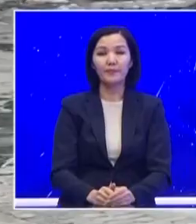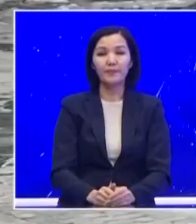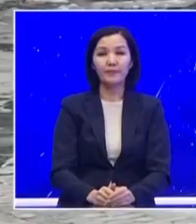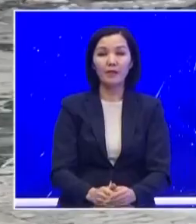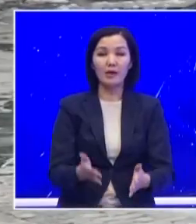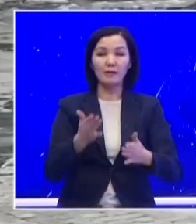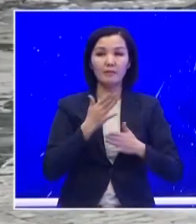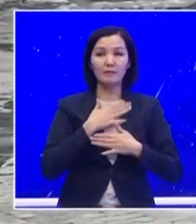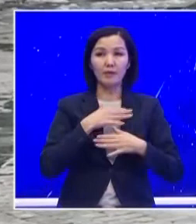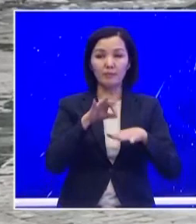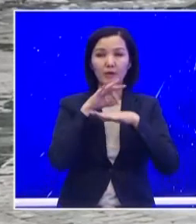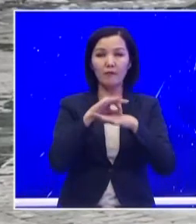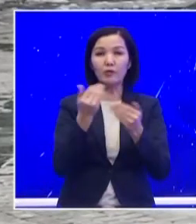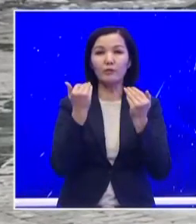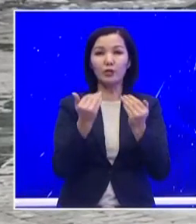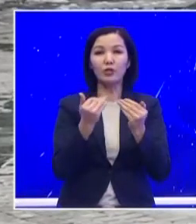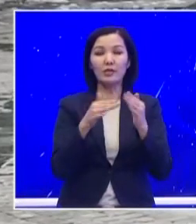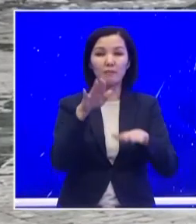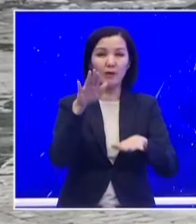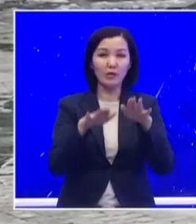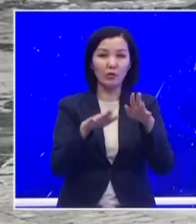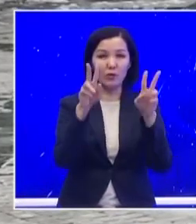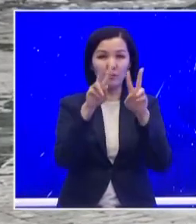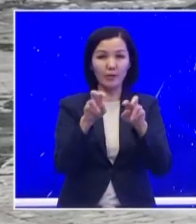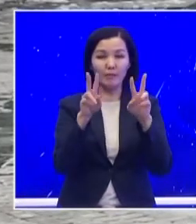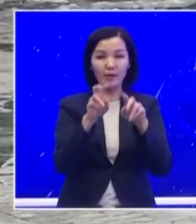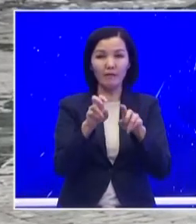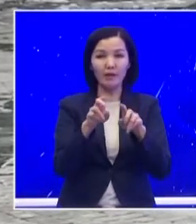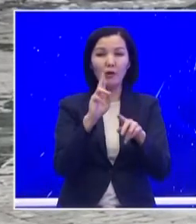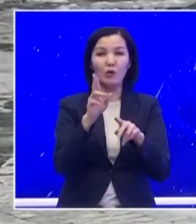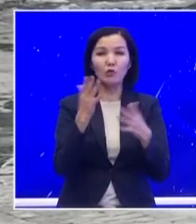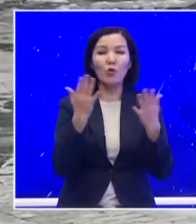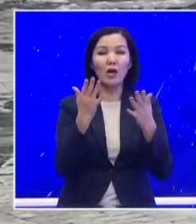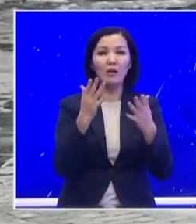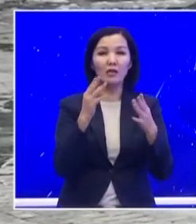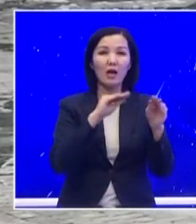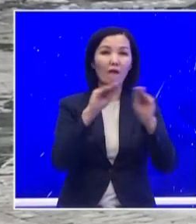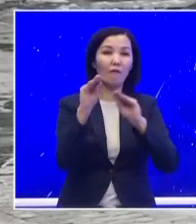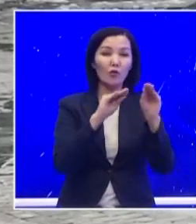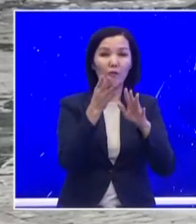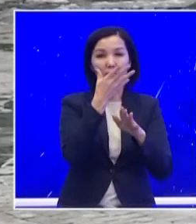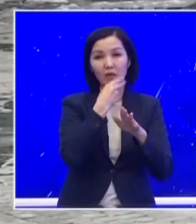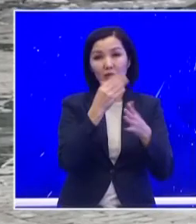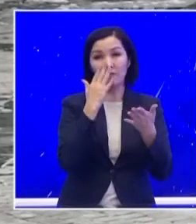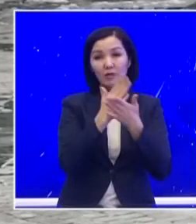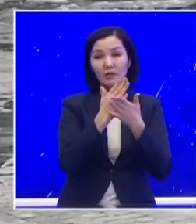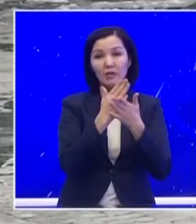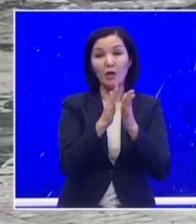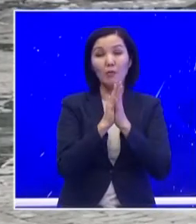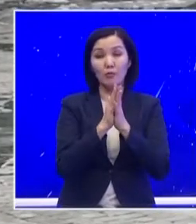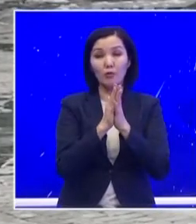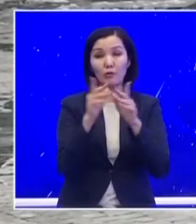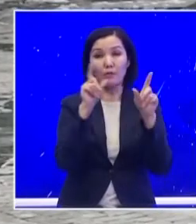Мы проводим сейчас мониторинг и проверяем, кто как оформил. Соответственно, мы просим